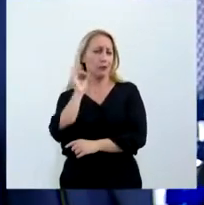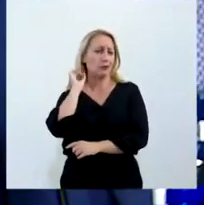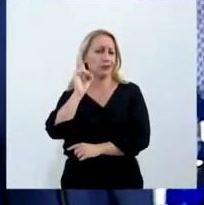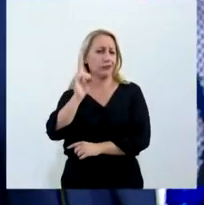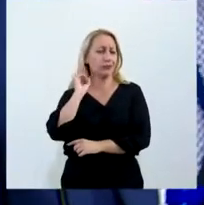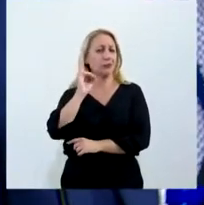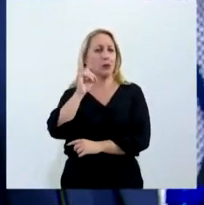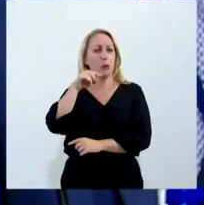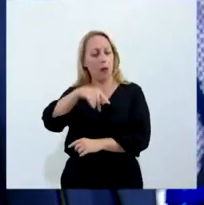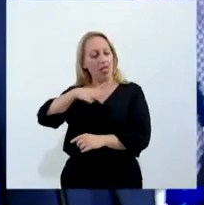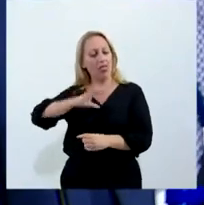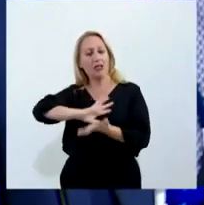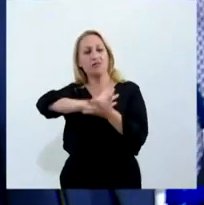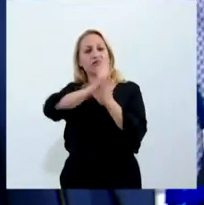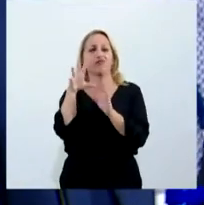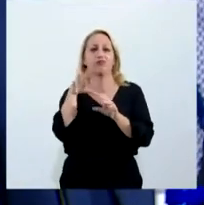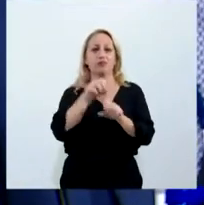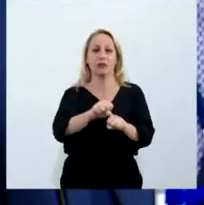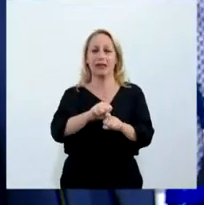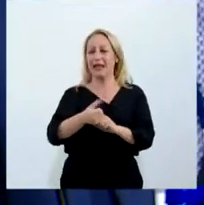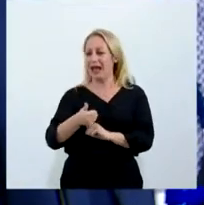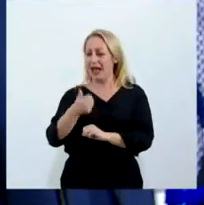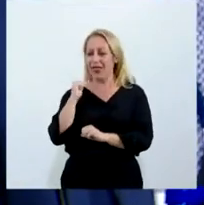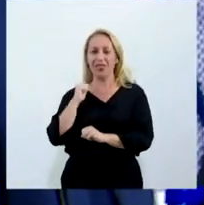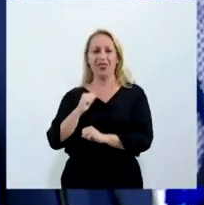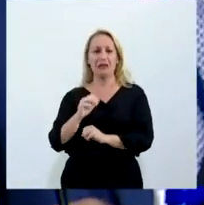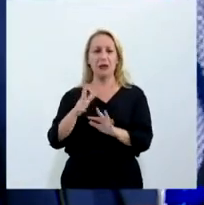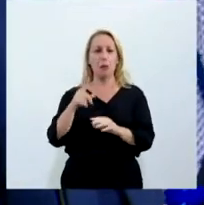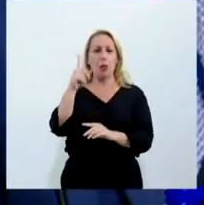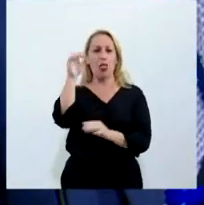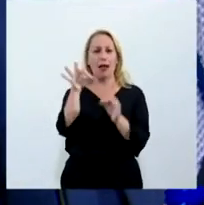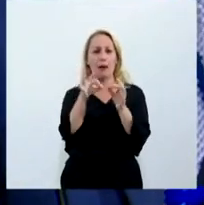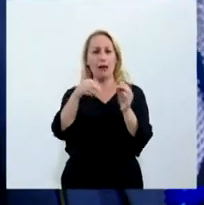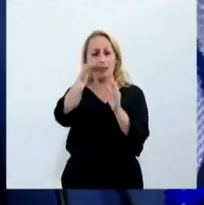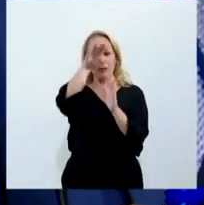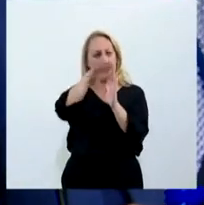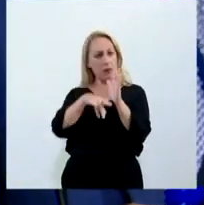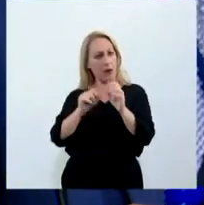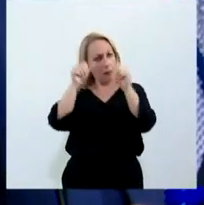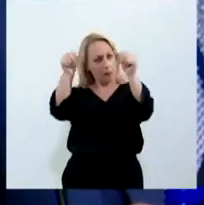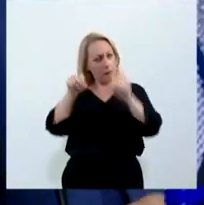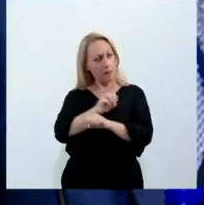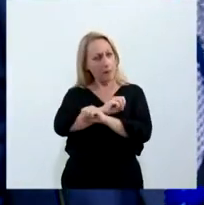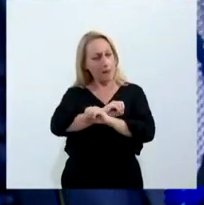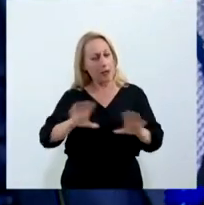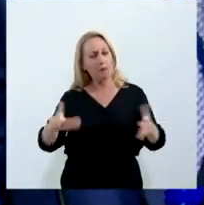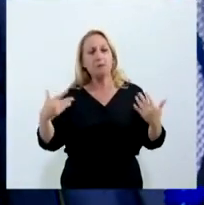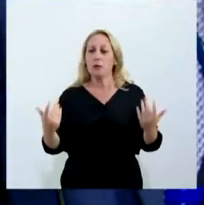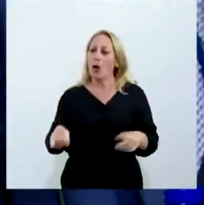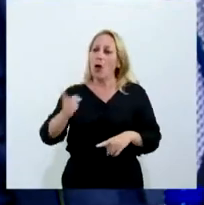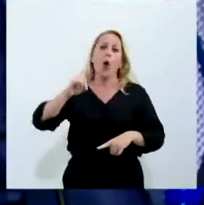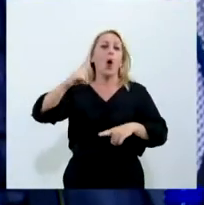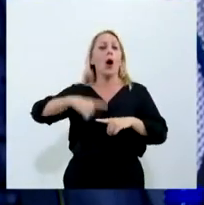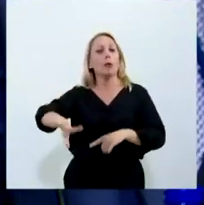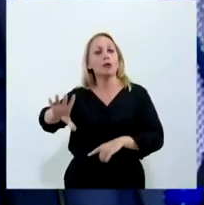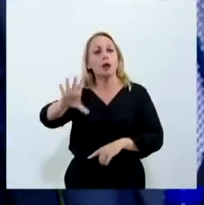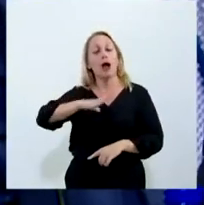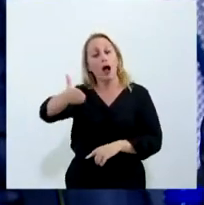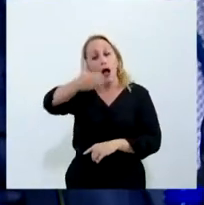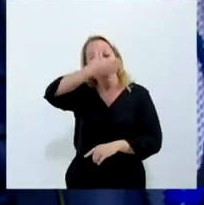ανακοινώσατε περίπου 10 μέτρα για την πάταξή της. Αλλά τόσα χρόνια που το ακούει ο έτοιμος πολίτης αισθάνεται